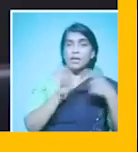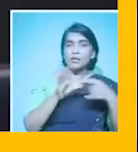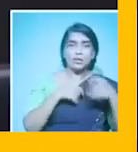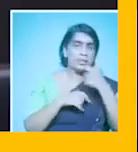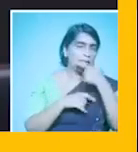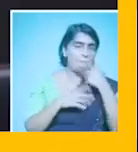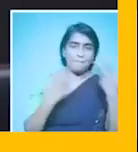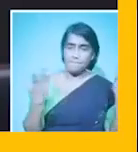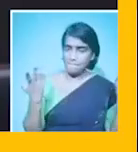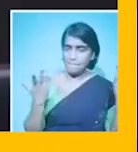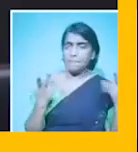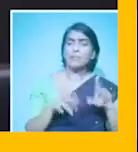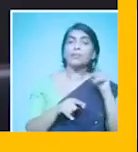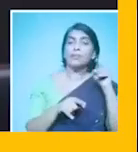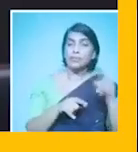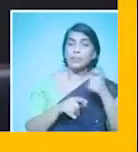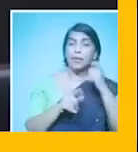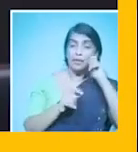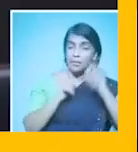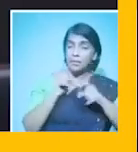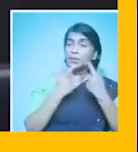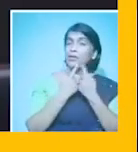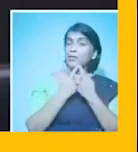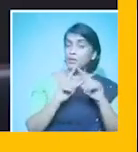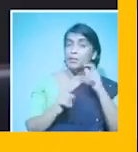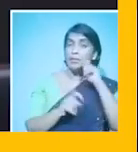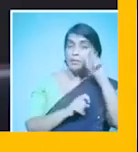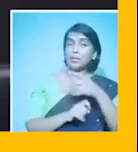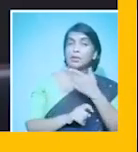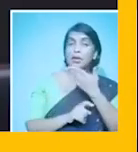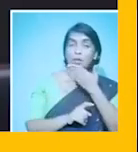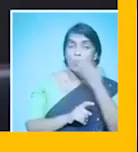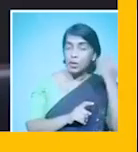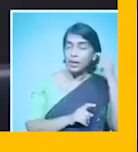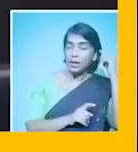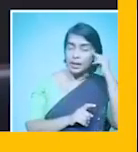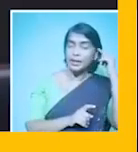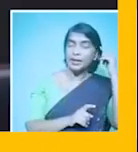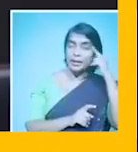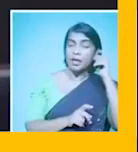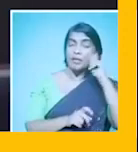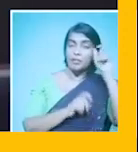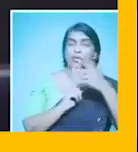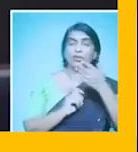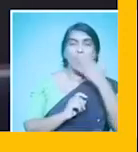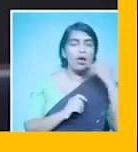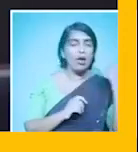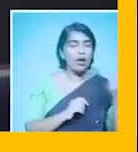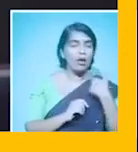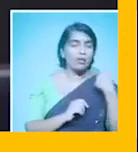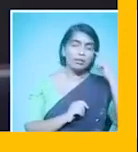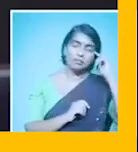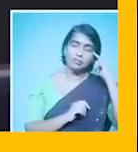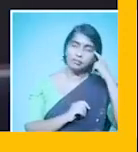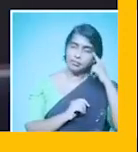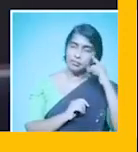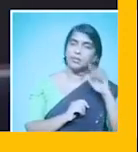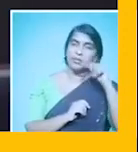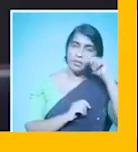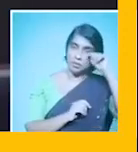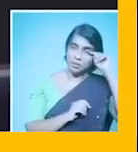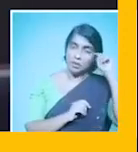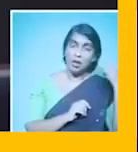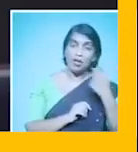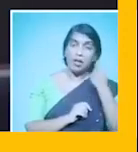එතනදී හොඳ කතාවක් කළා. හොඳ දෙයක් කළාම ඒක හොඳයි කියන්න අපි පසුබට වෙන්නෙත් නෑ. විමල් කියපු කතාවේ